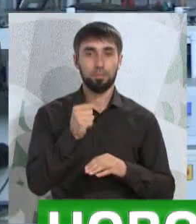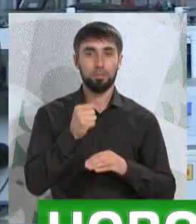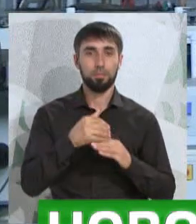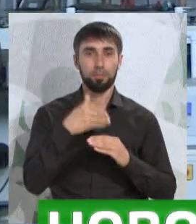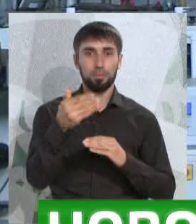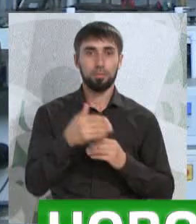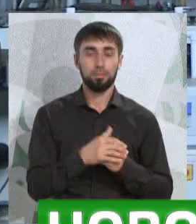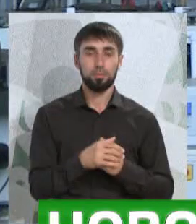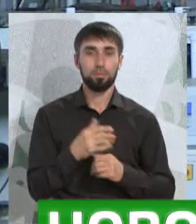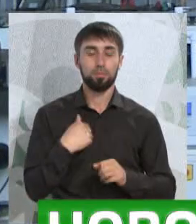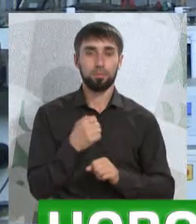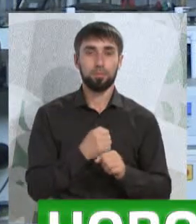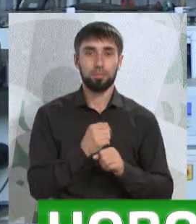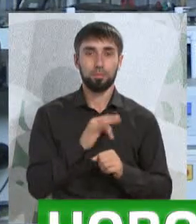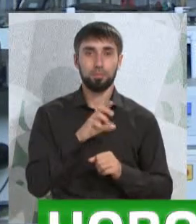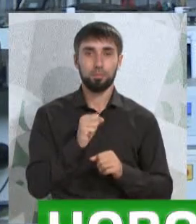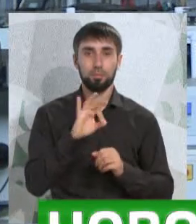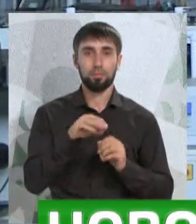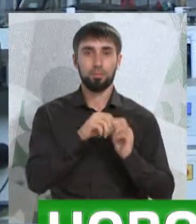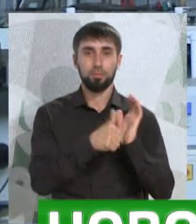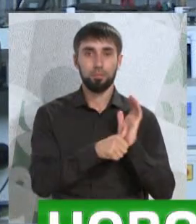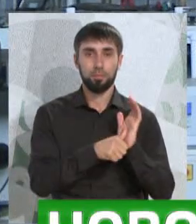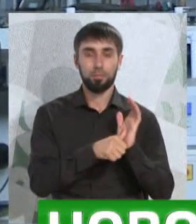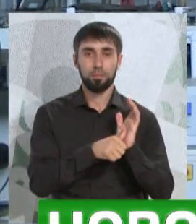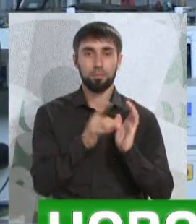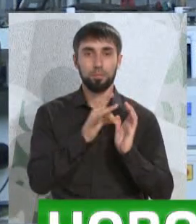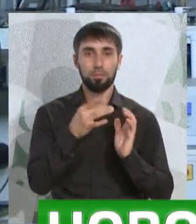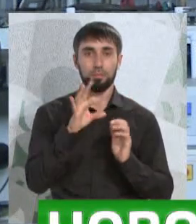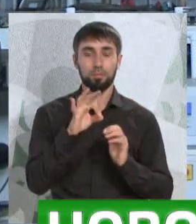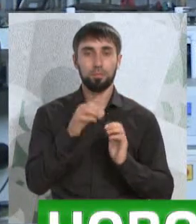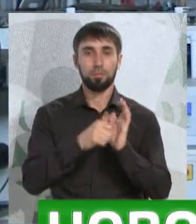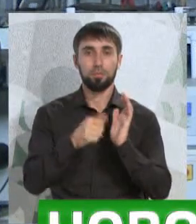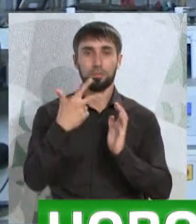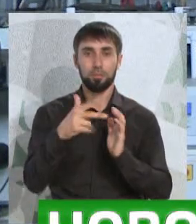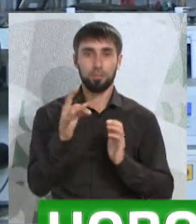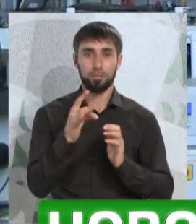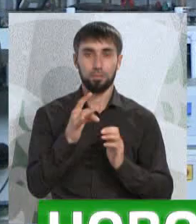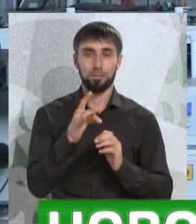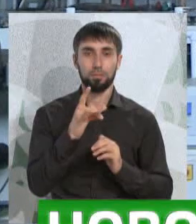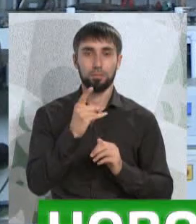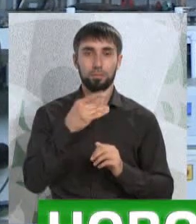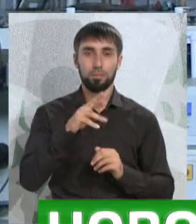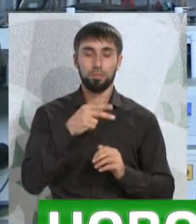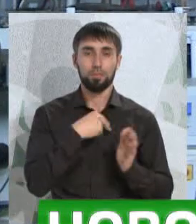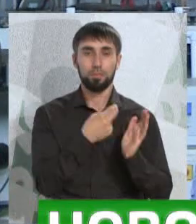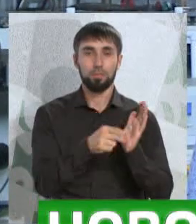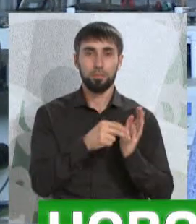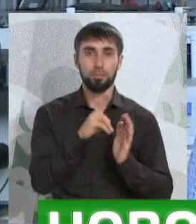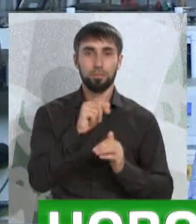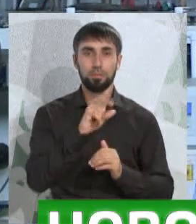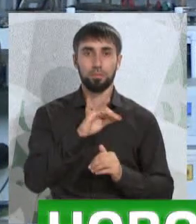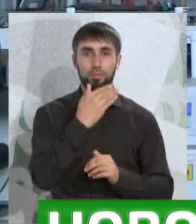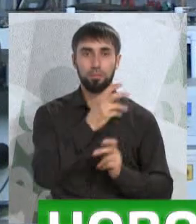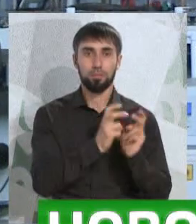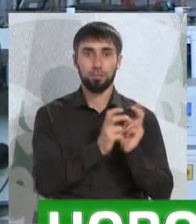Мы производим трубу от 16 диаметра до 630 диаметра. Сырье мы закупаем в Казани, завод